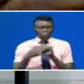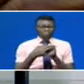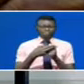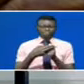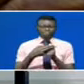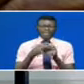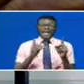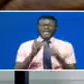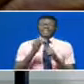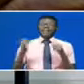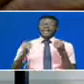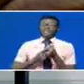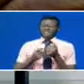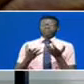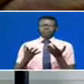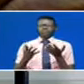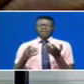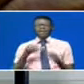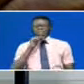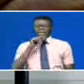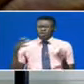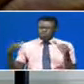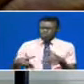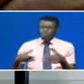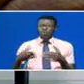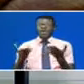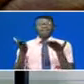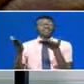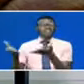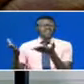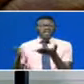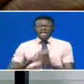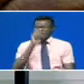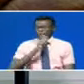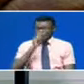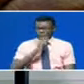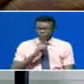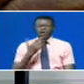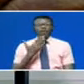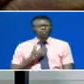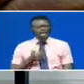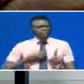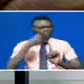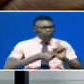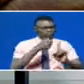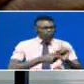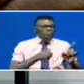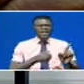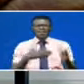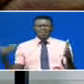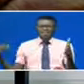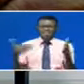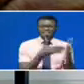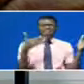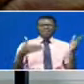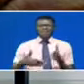huu. Wanaume wa eneo la Kitunda jijini Dar es Salaam wanashiriki mapambano dhidi ya ukeketaji wa wasichana katika eneo hilo ambalo watu wake